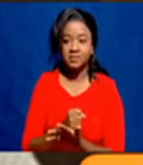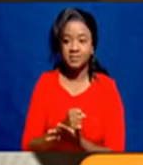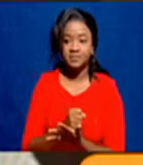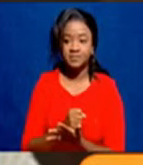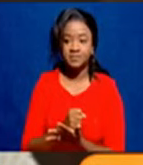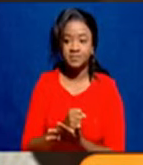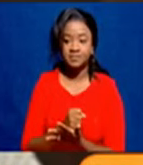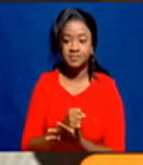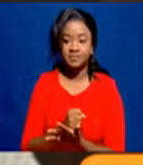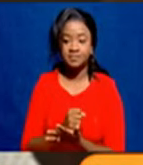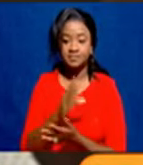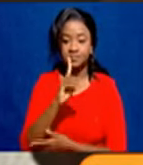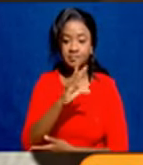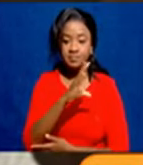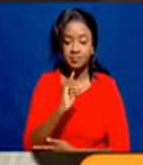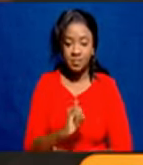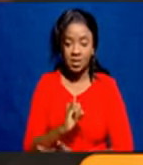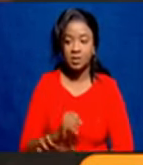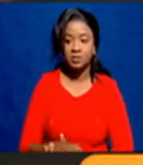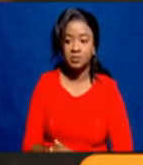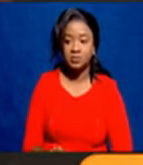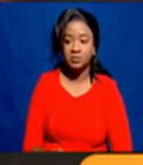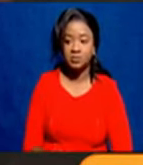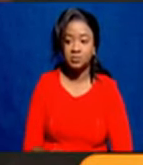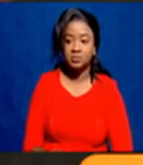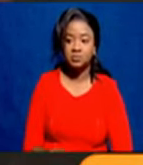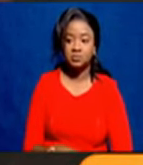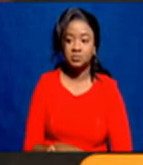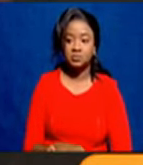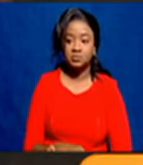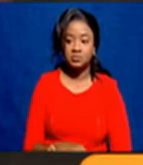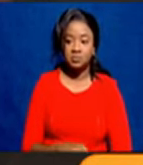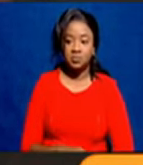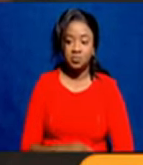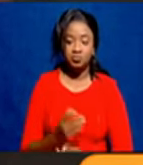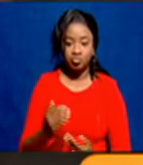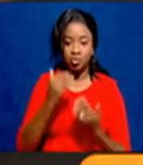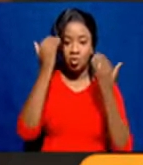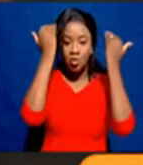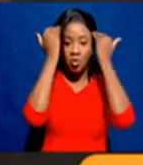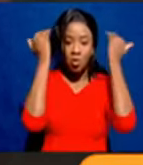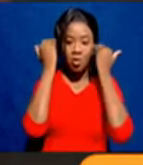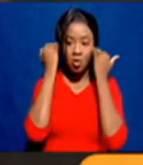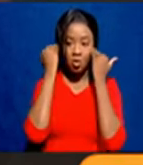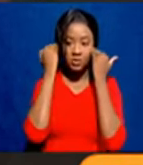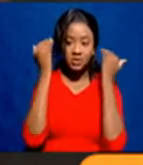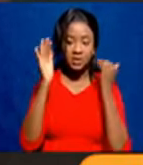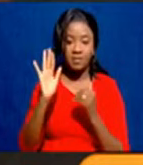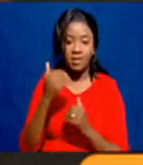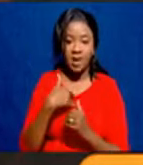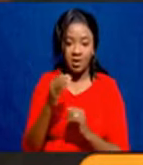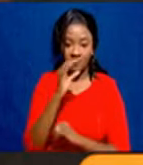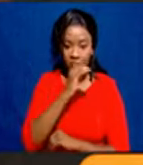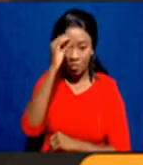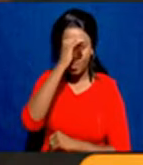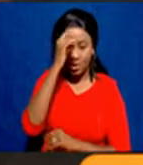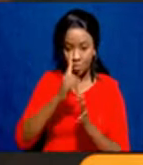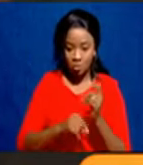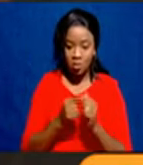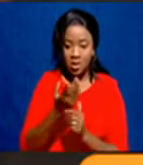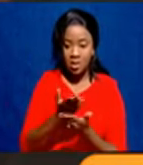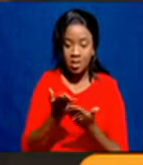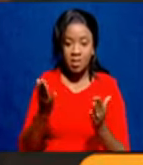mashtaka kumfungulia mashtaka. It's the court's considered opinion that the application by